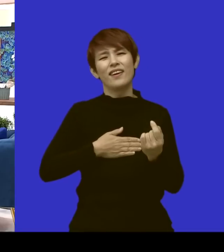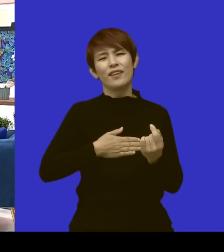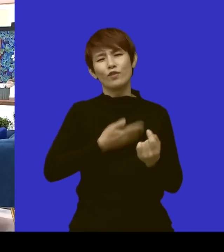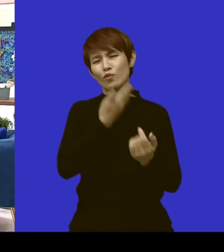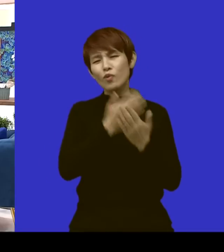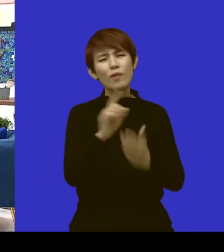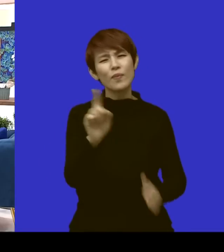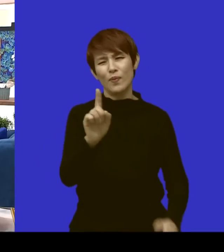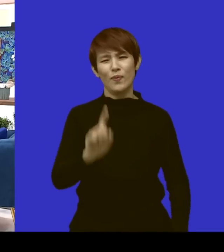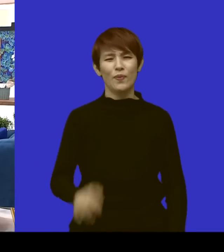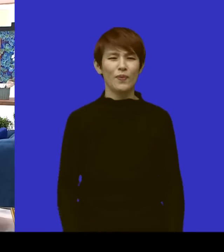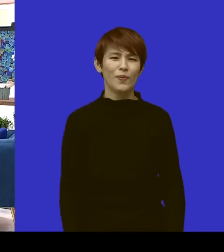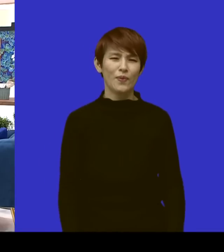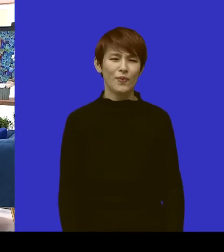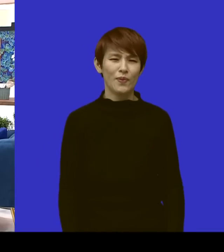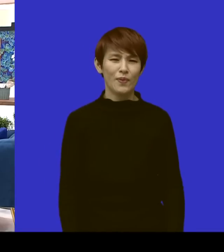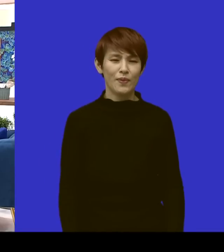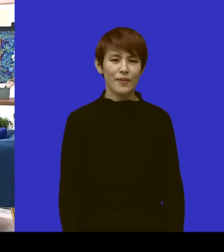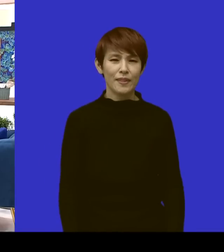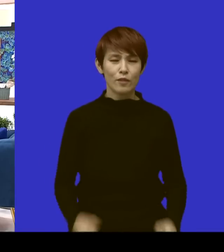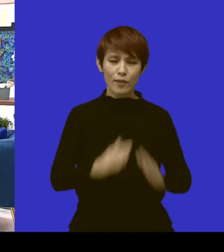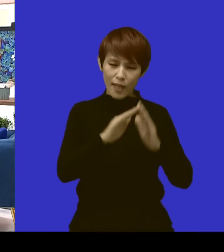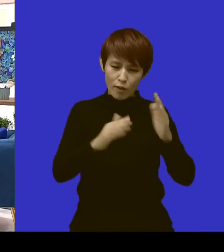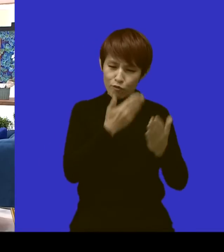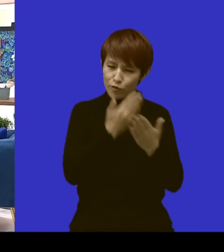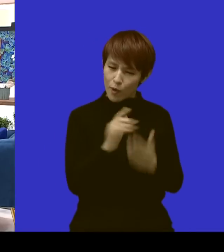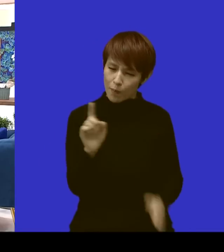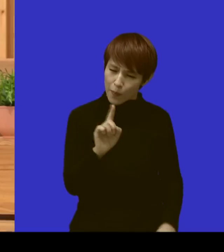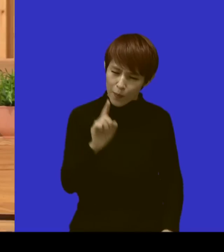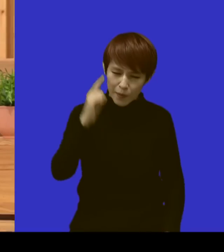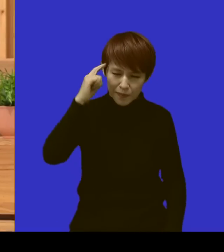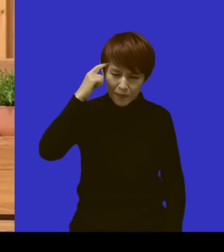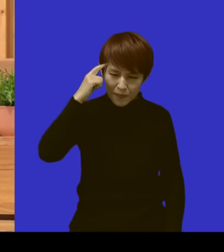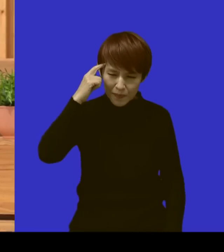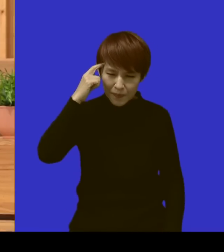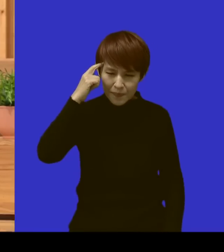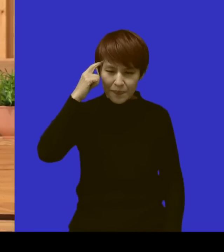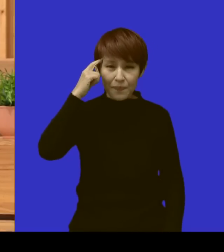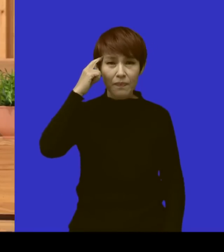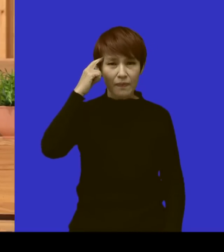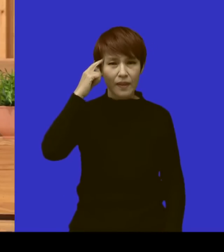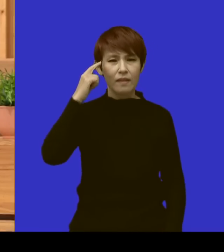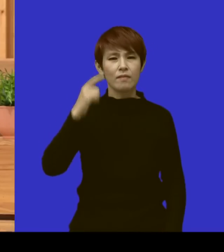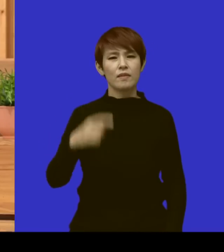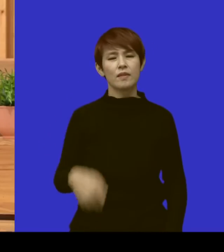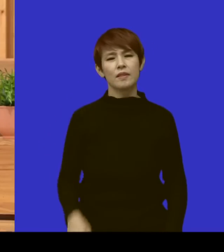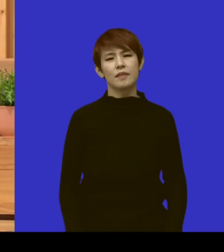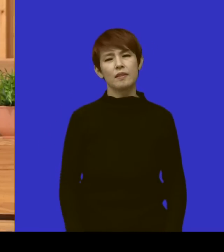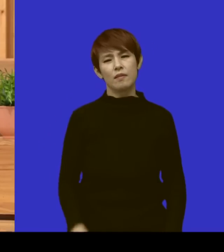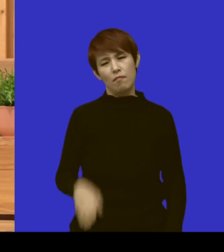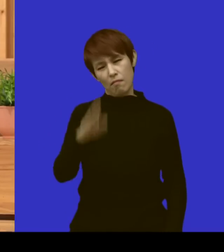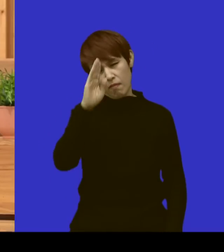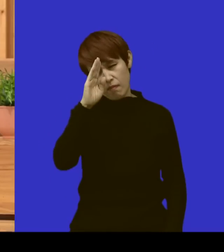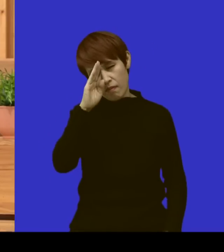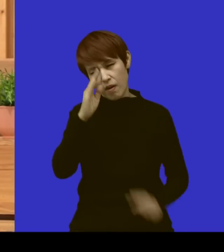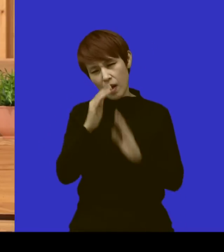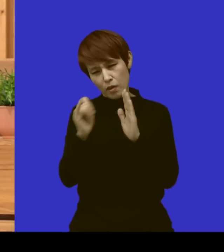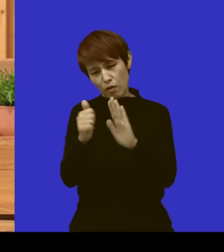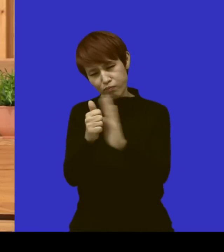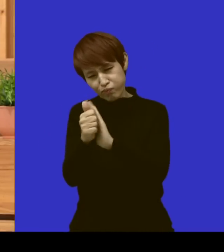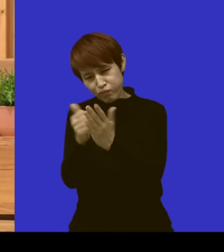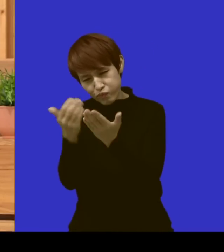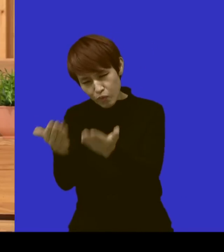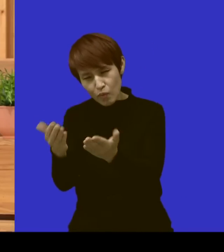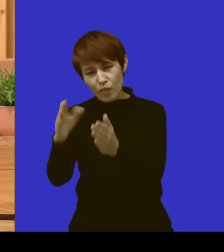무엇이 중요할까? 하나님이 우리 가정에 무엇이 중요할까를 생각했을 때 많은 분들이 또 아픈 가족을 돌보거나 어떤 상황에